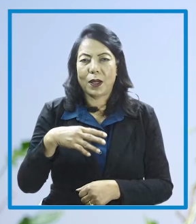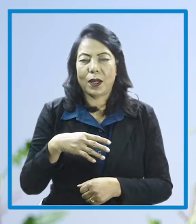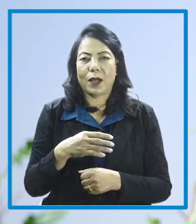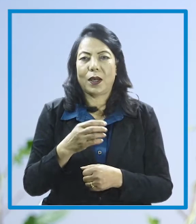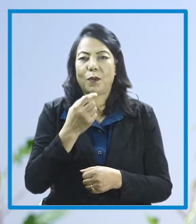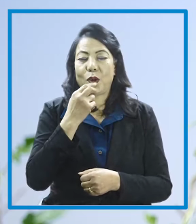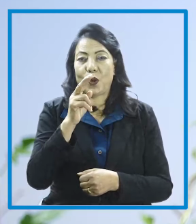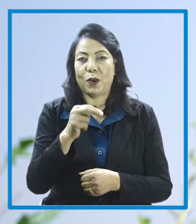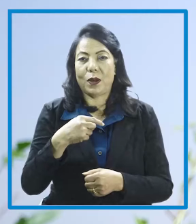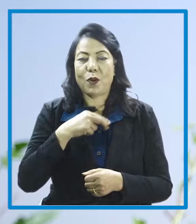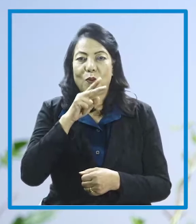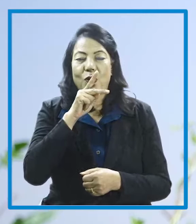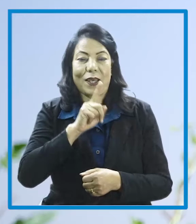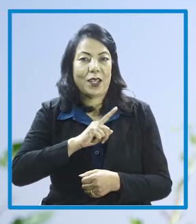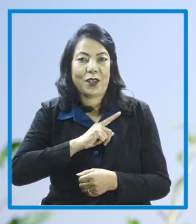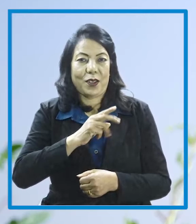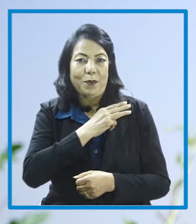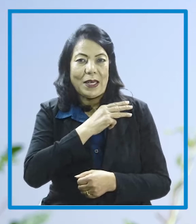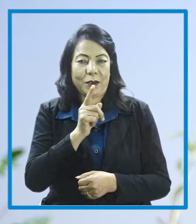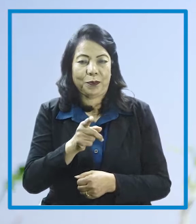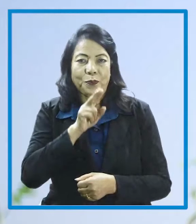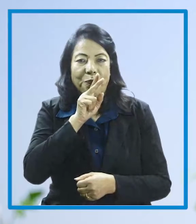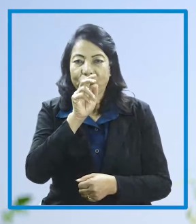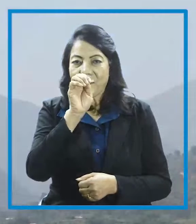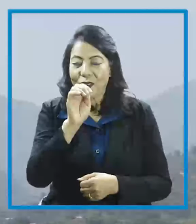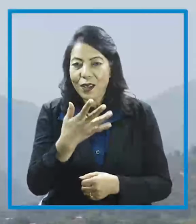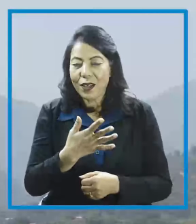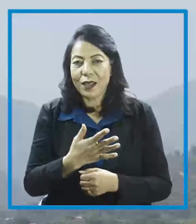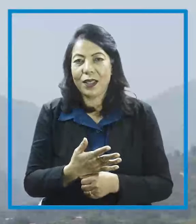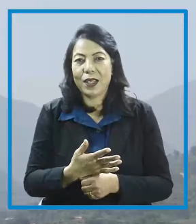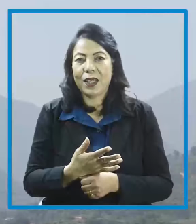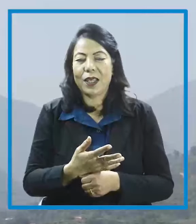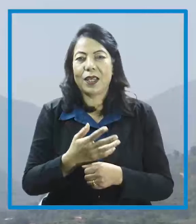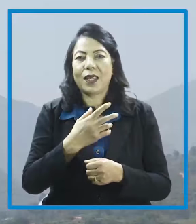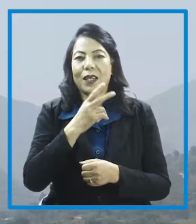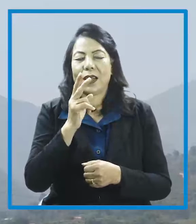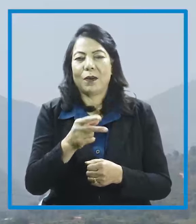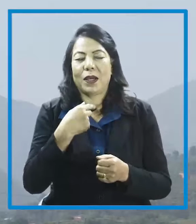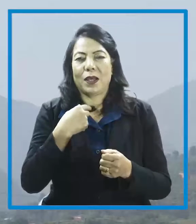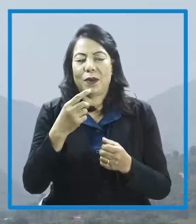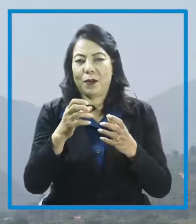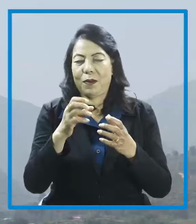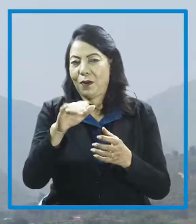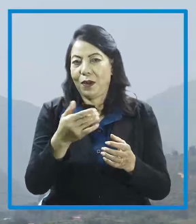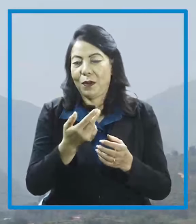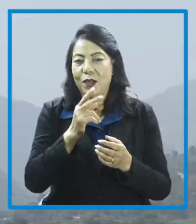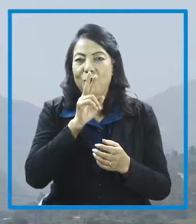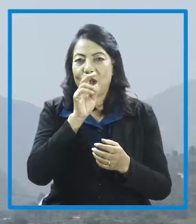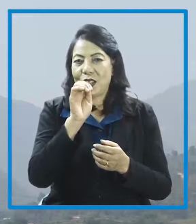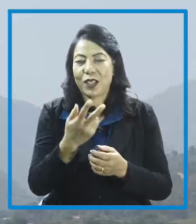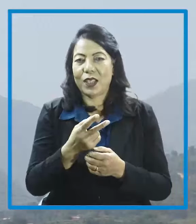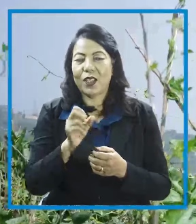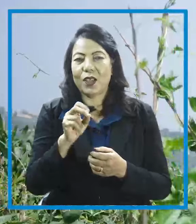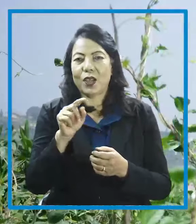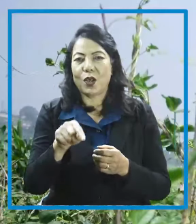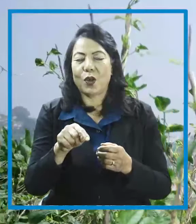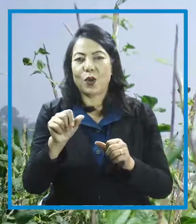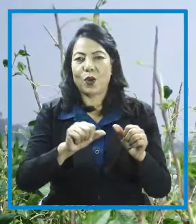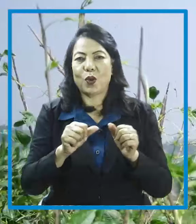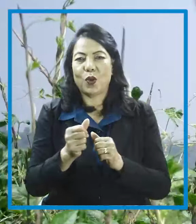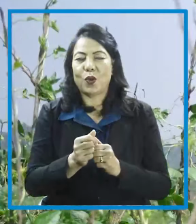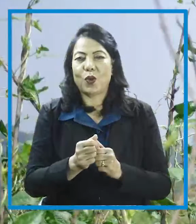अब भन्नुपर्दा म बोल्नलाई डराउने मान्छे हो म बोल्न सक्दिनँ होइन 2000 जनाको मुखञ्जेल म बोल्न सक्दिनँ तर जुन